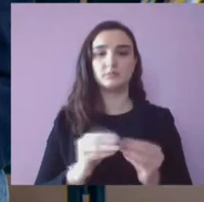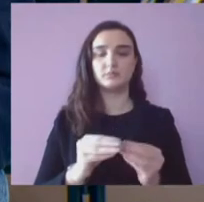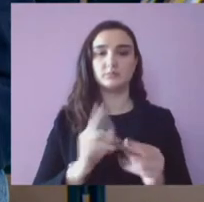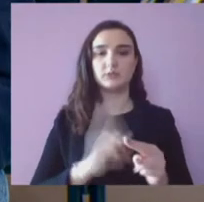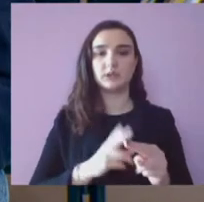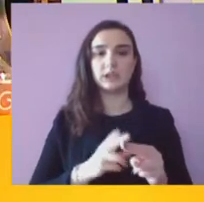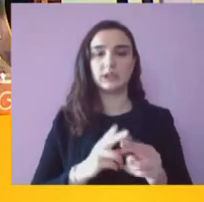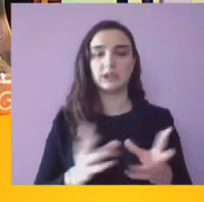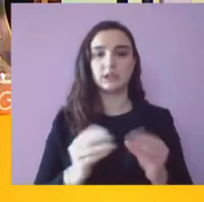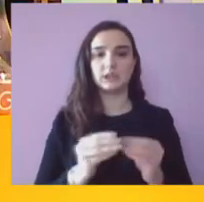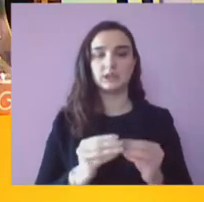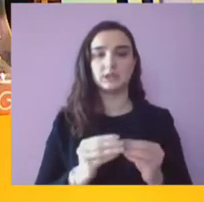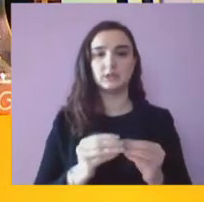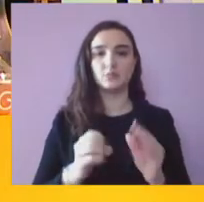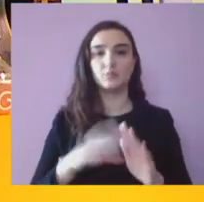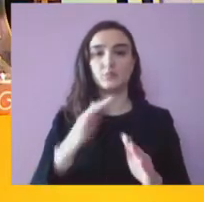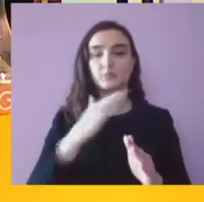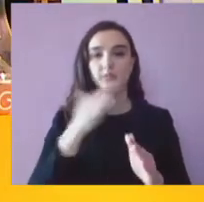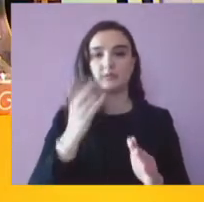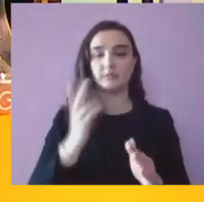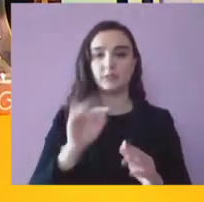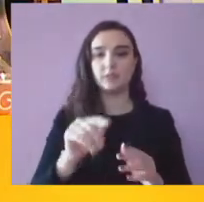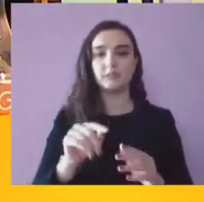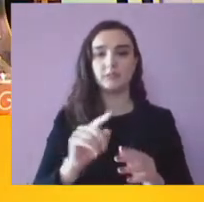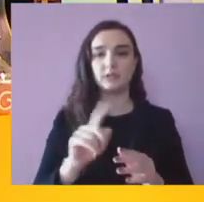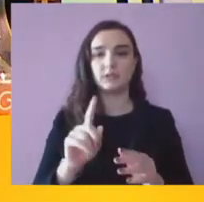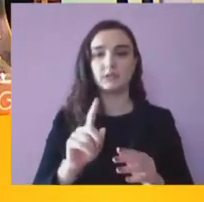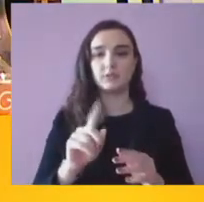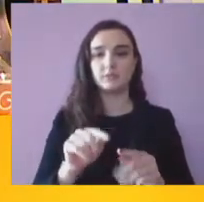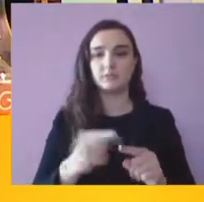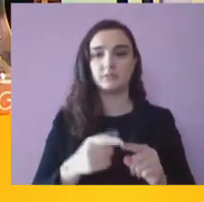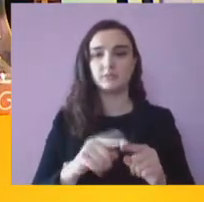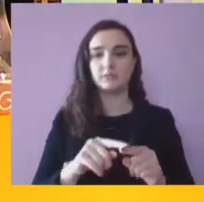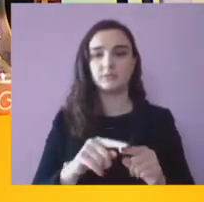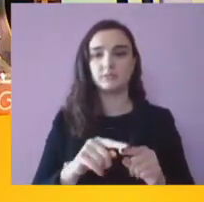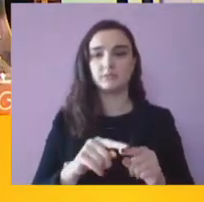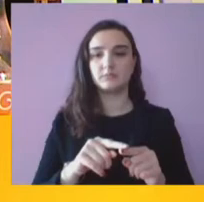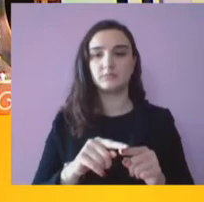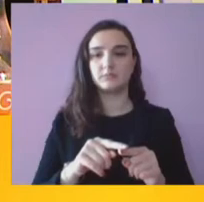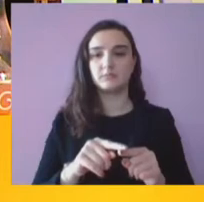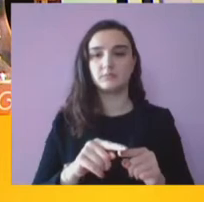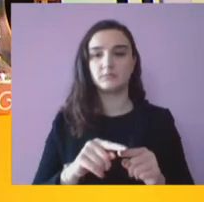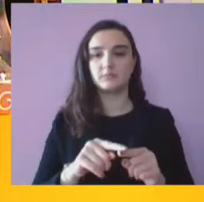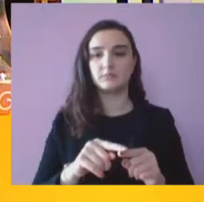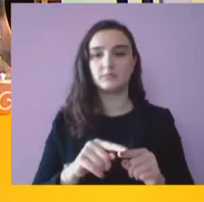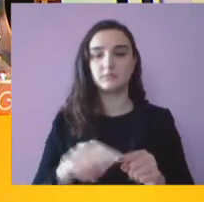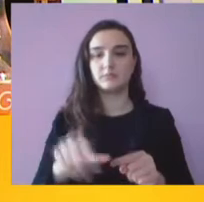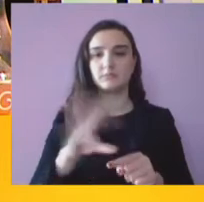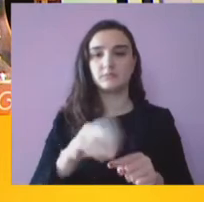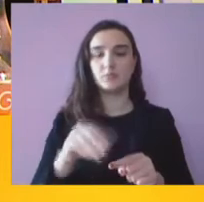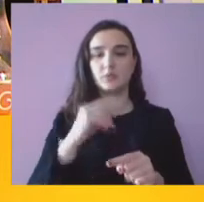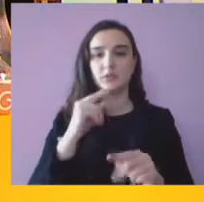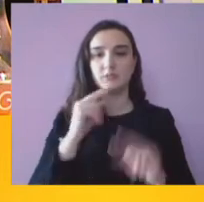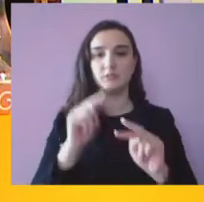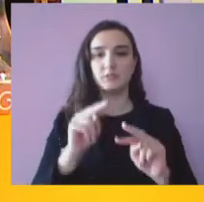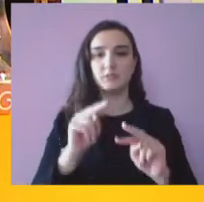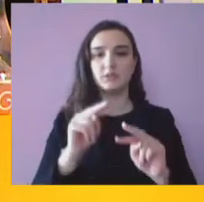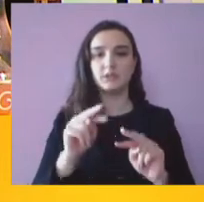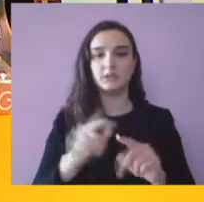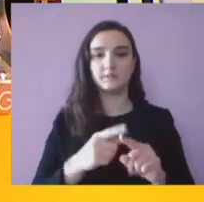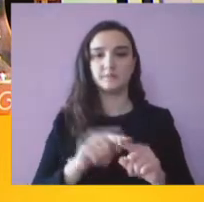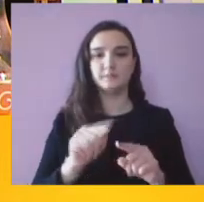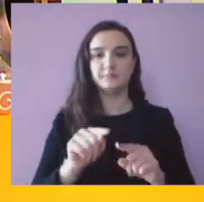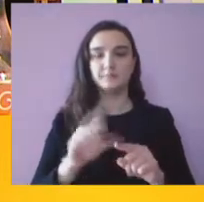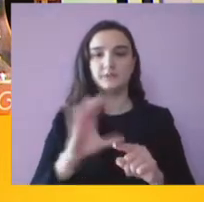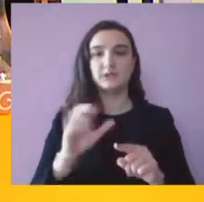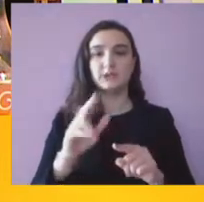ერთად, რკინა უფრო ბევრია, მაგრამ გარკვეული რაოდენობით და მიაქციეთ ყურადღება ნიორი, რომელიც სელენ